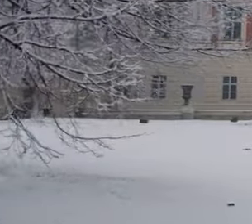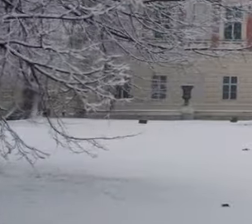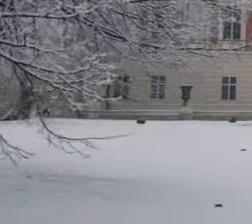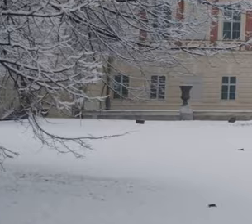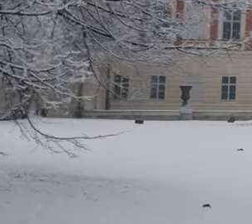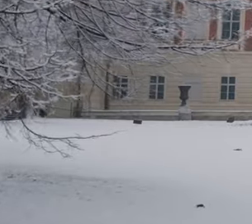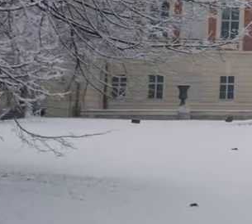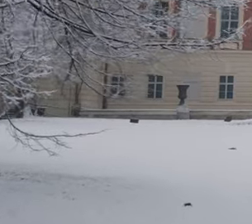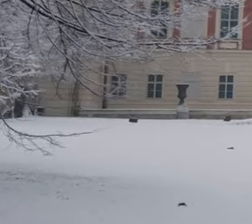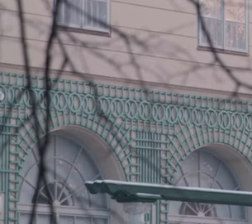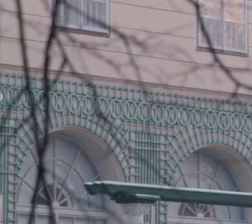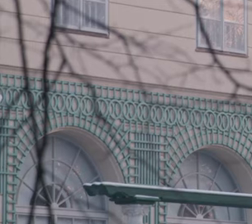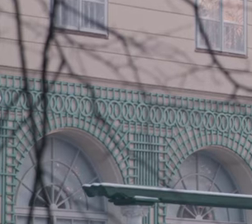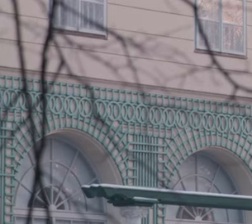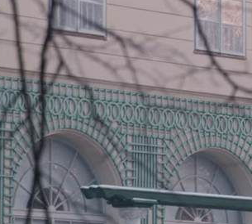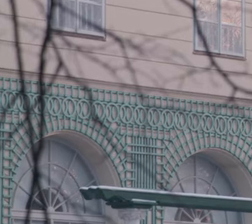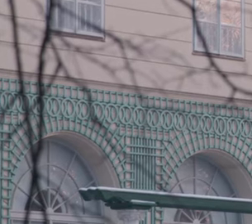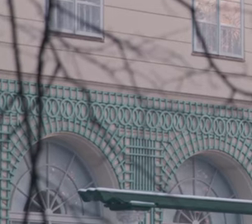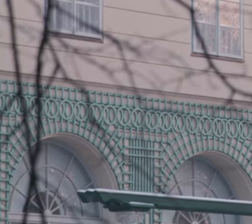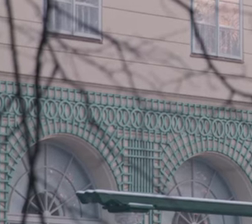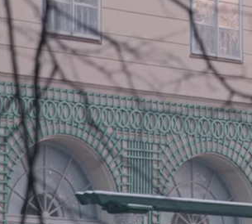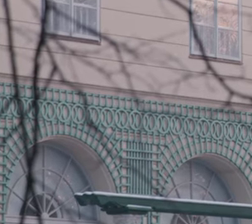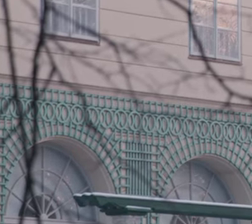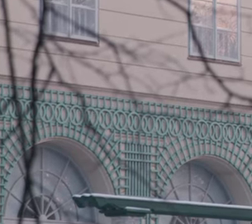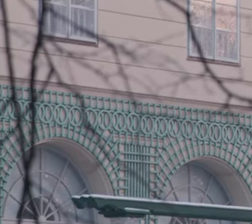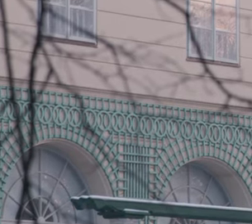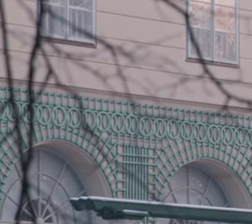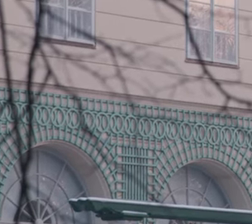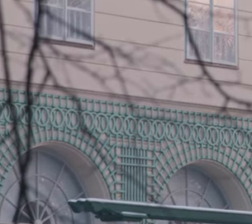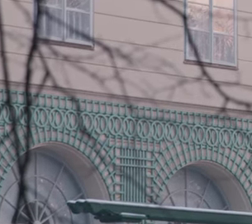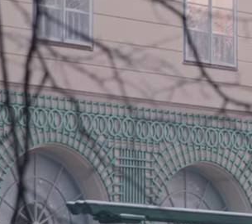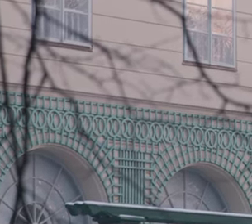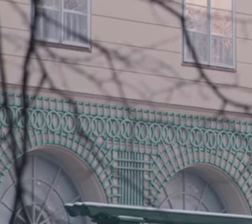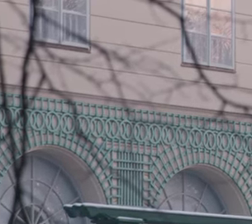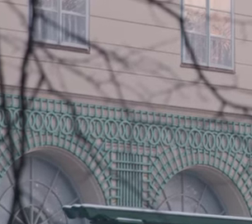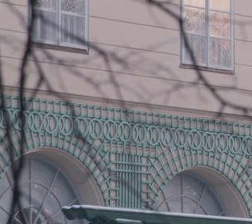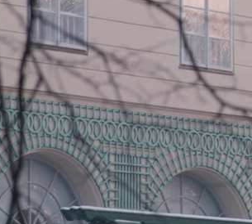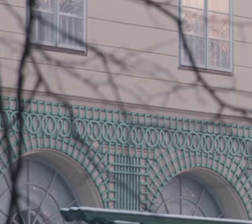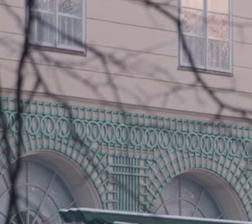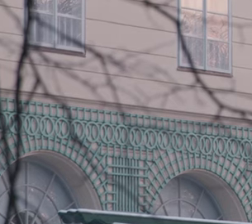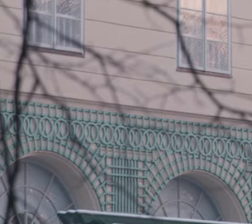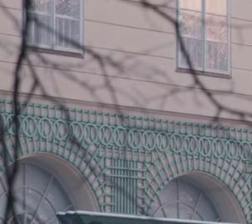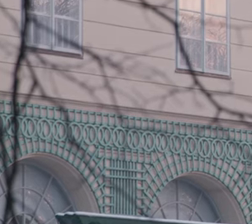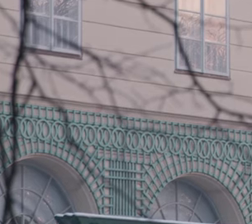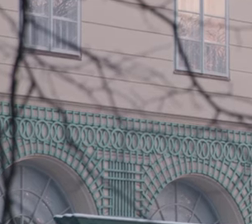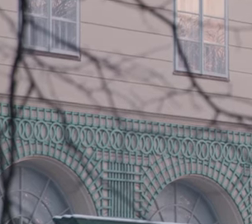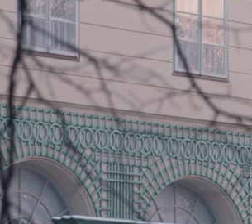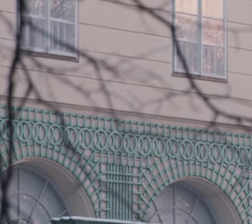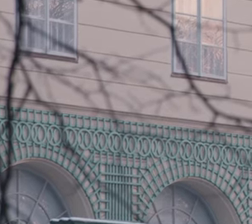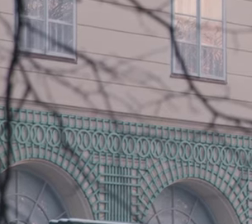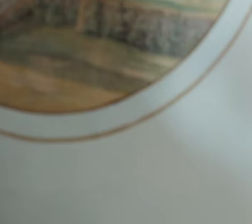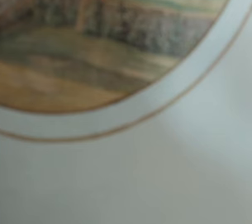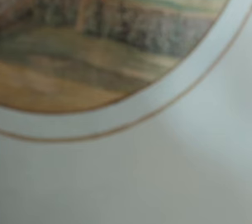dążenia zaowocowały odzyskiwaniem upragnionej niepodległości, budowy